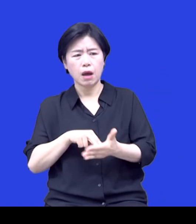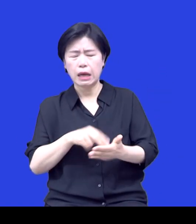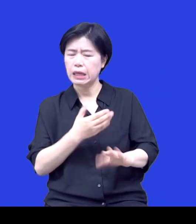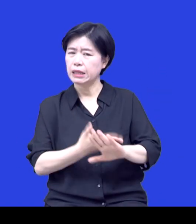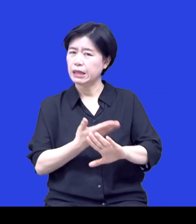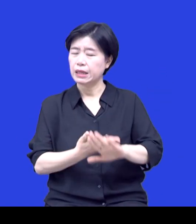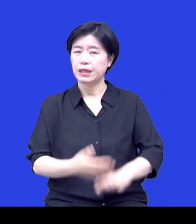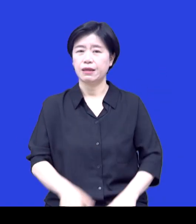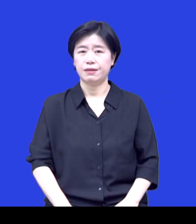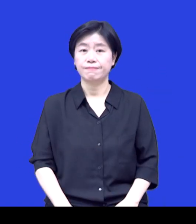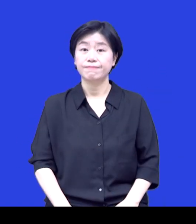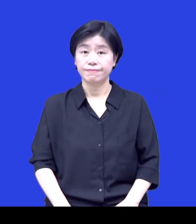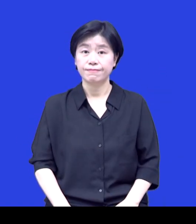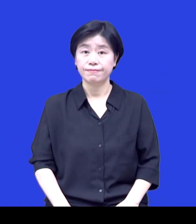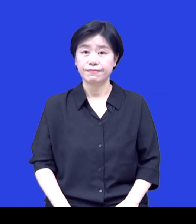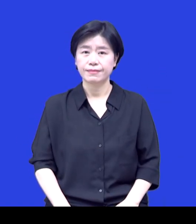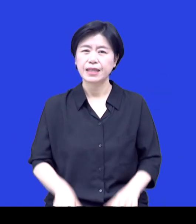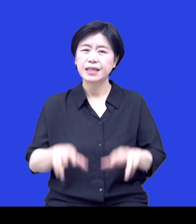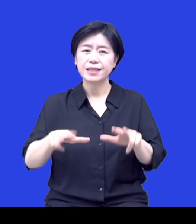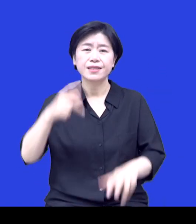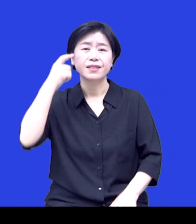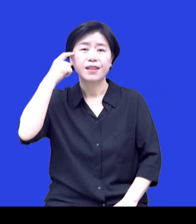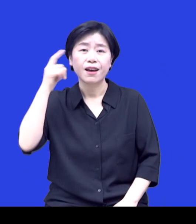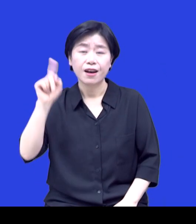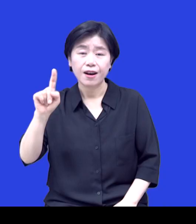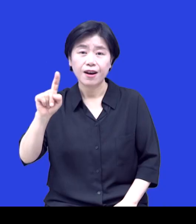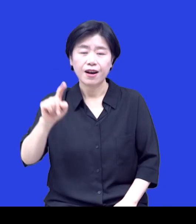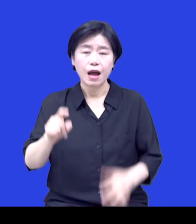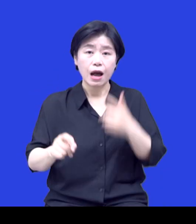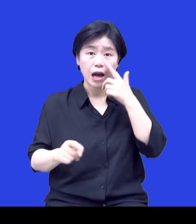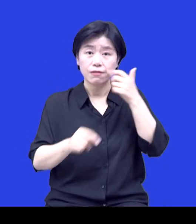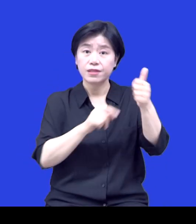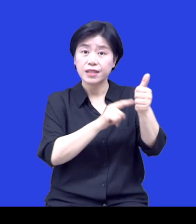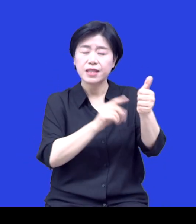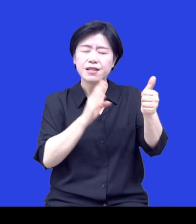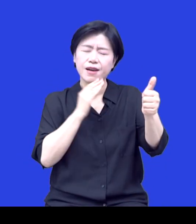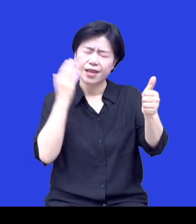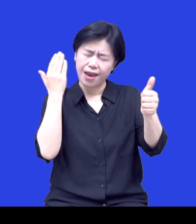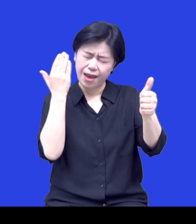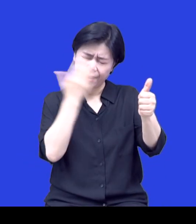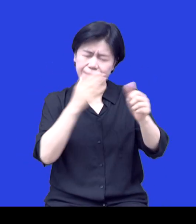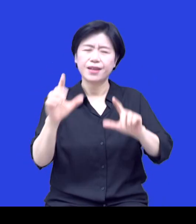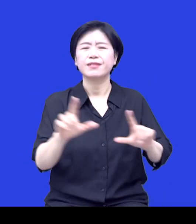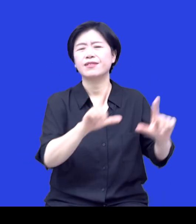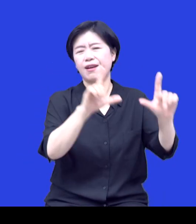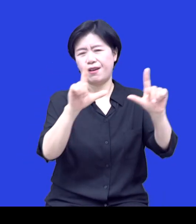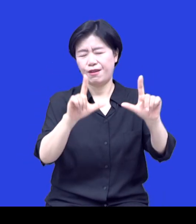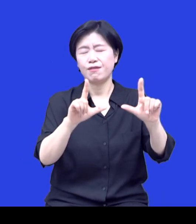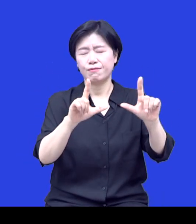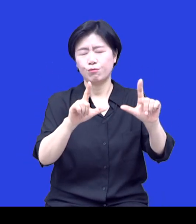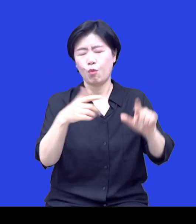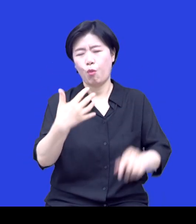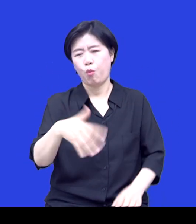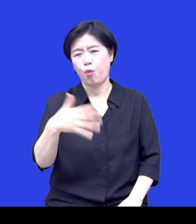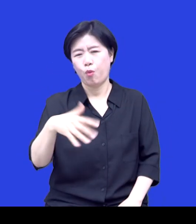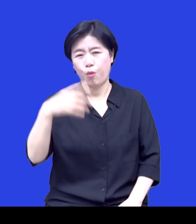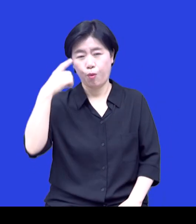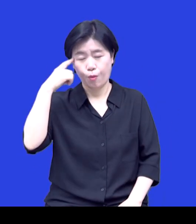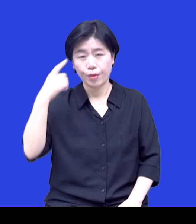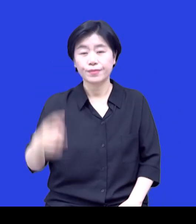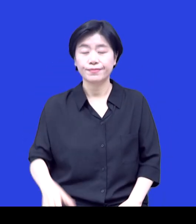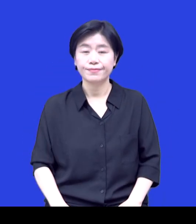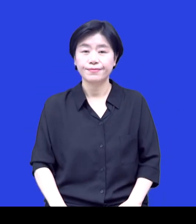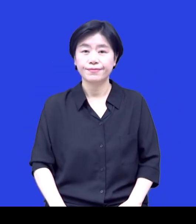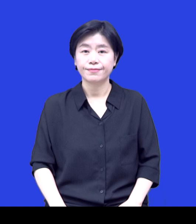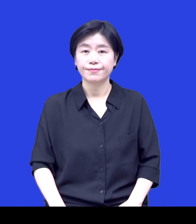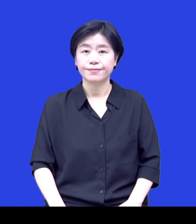욕심은 없으셨지만 정말 깨끗하게 진실하게 사셨다. 그렇죠. 그 생각은 나요. 그래서 아까 말씀하신 거로 개척을 2번이나 하셨어요. 예.